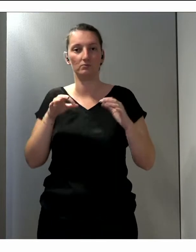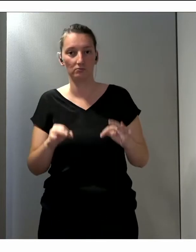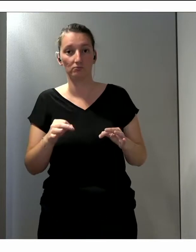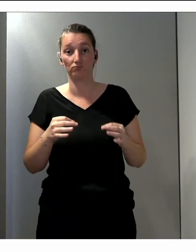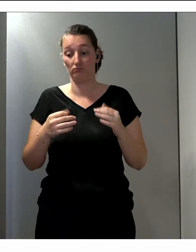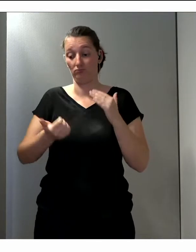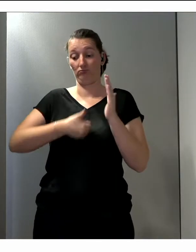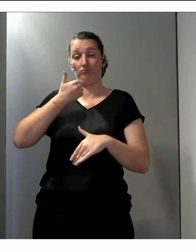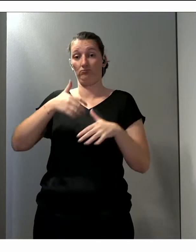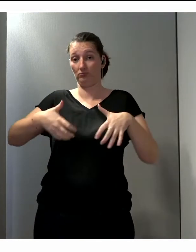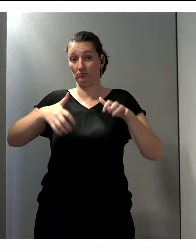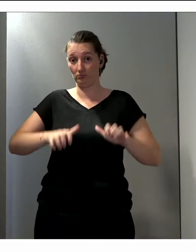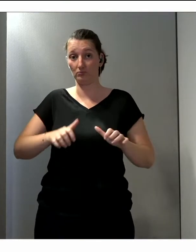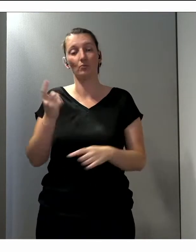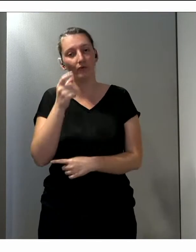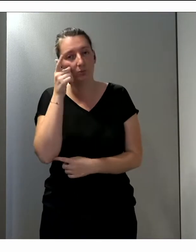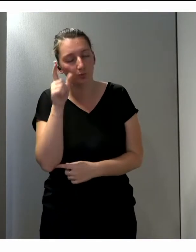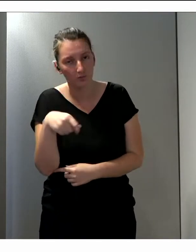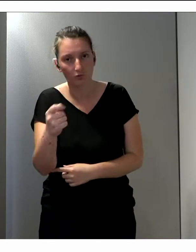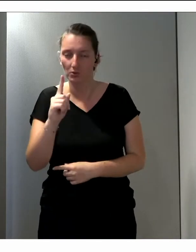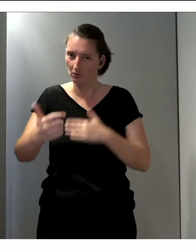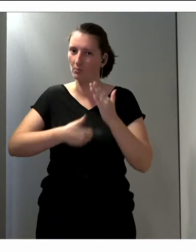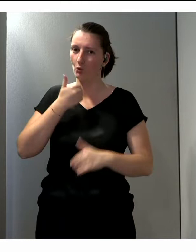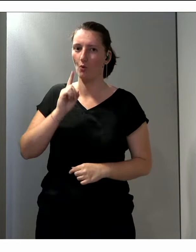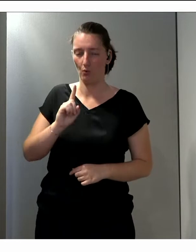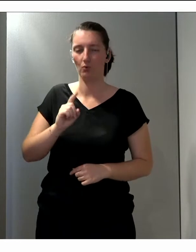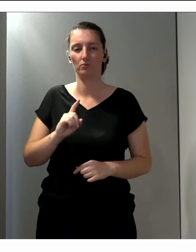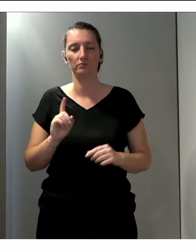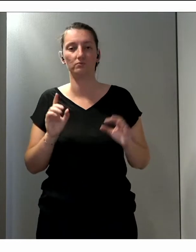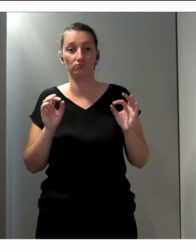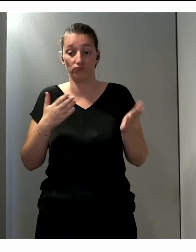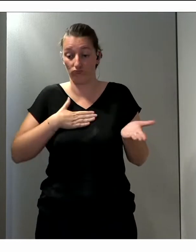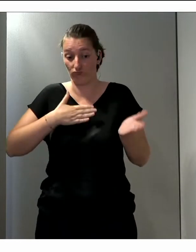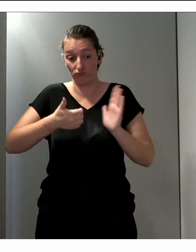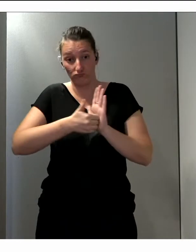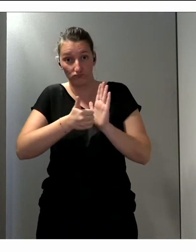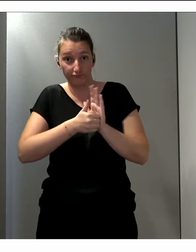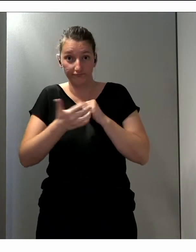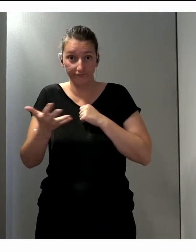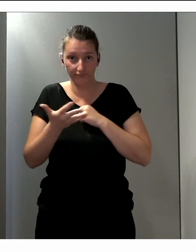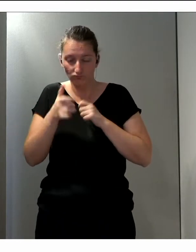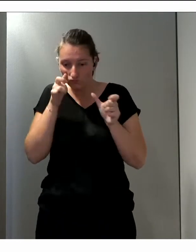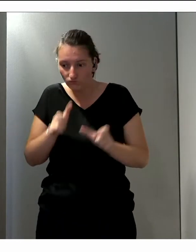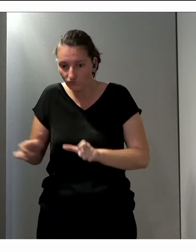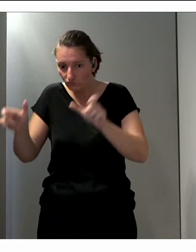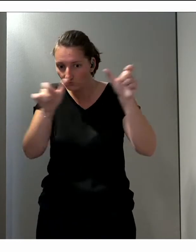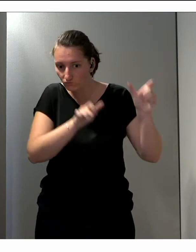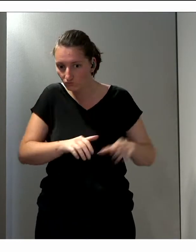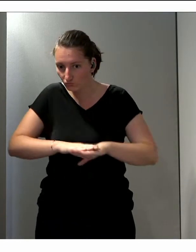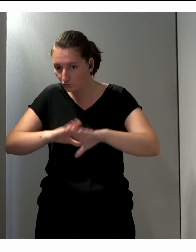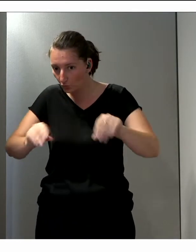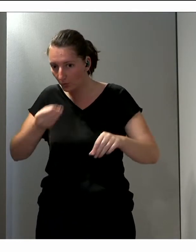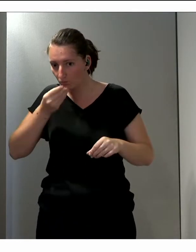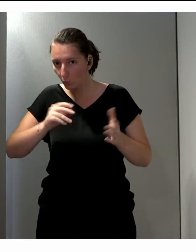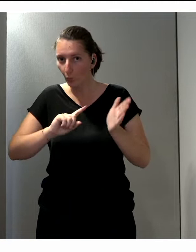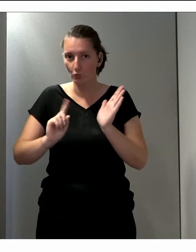indépendante de la République française qui s'attache à vérifier que l'ensemble des droits fondamentaux et la dignité